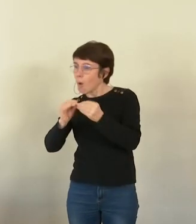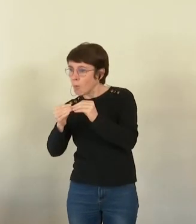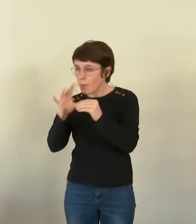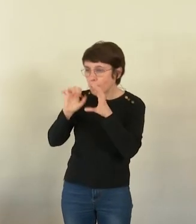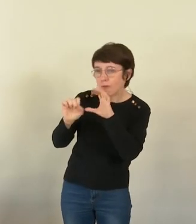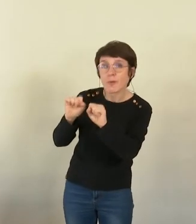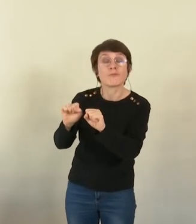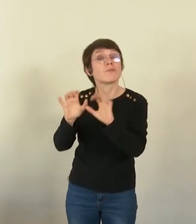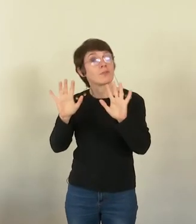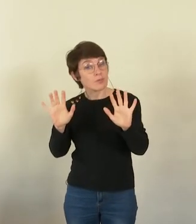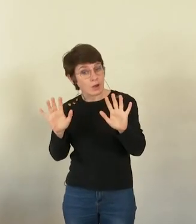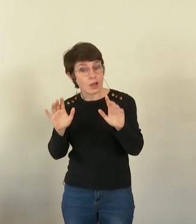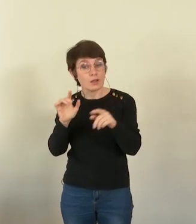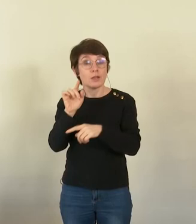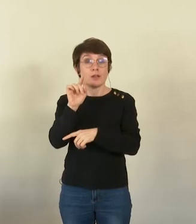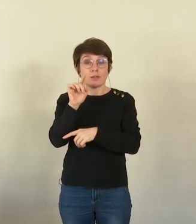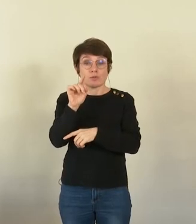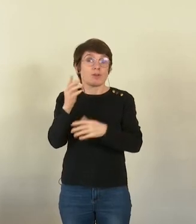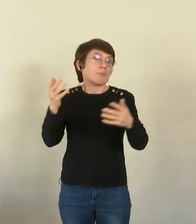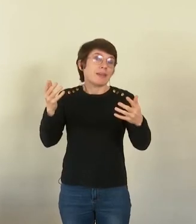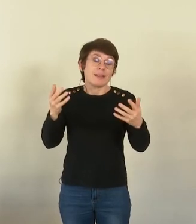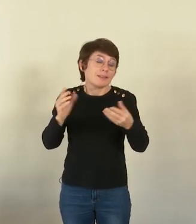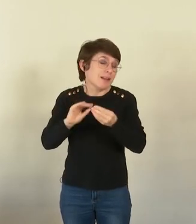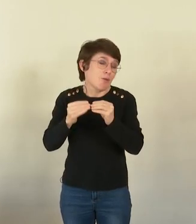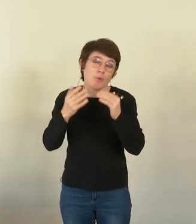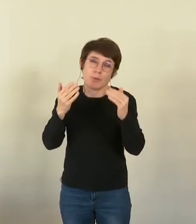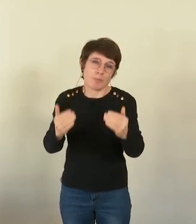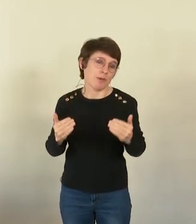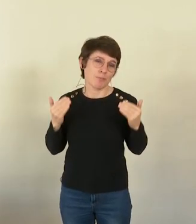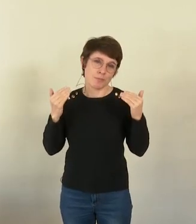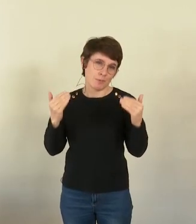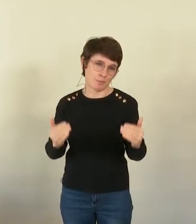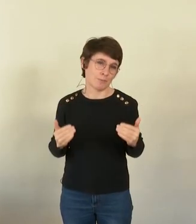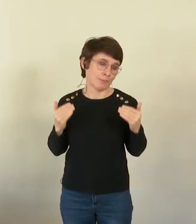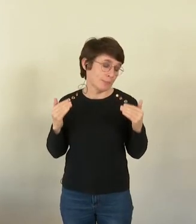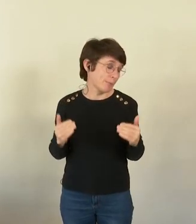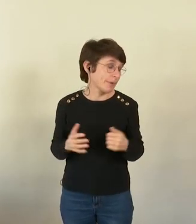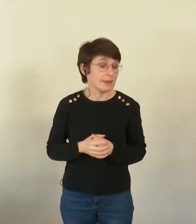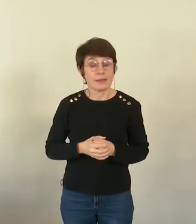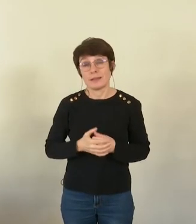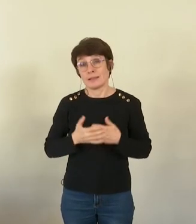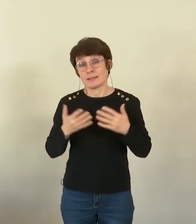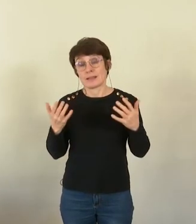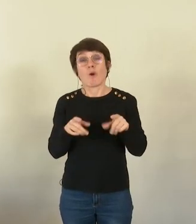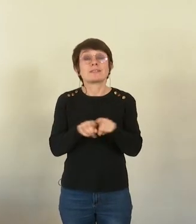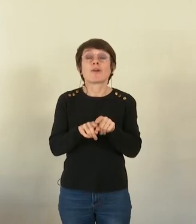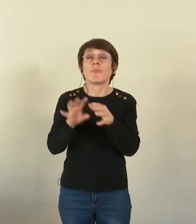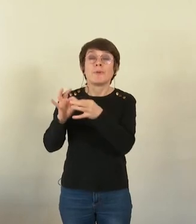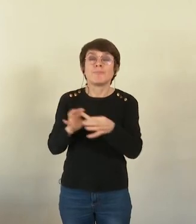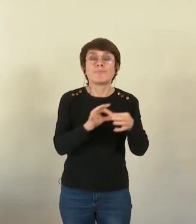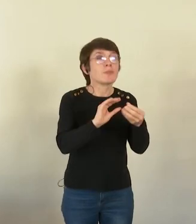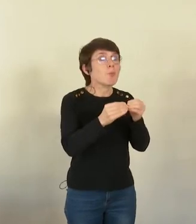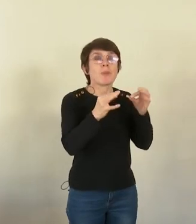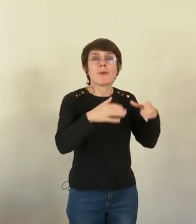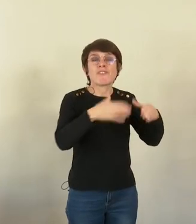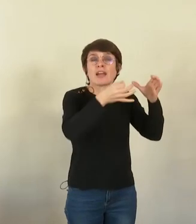réussi à imposer c'est c'est toujours la même configuration qu'on retrouve sur tous les dossiers c'est c'est comme avec avec la peur du nucléaire